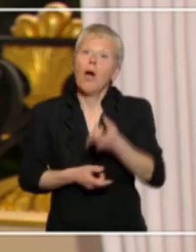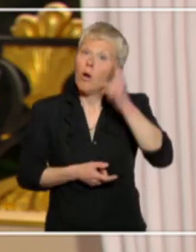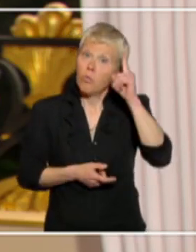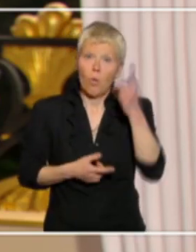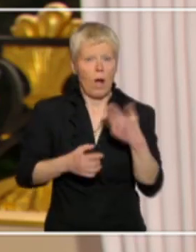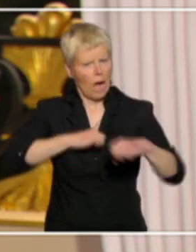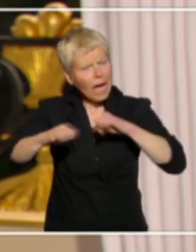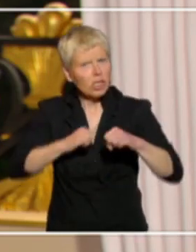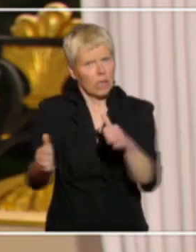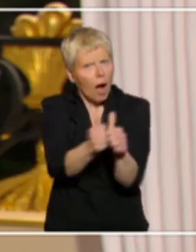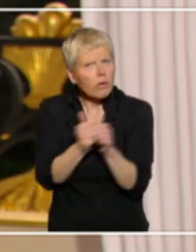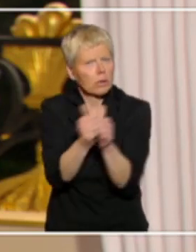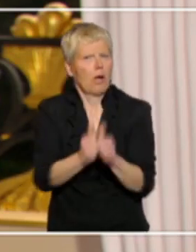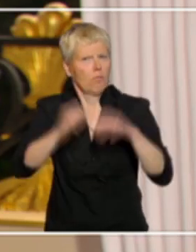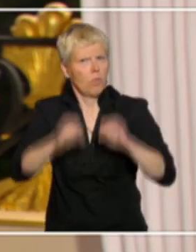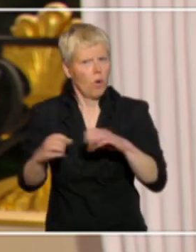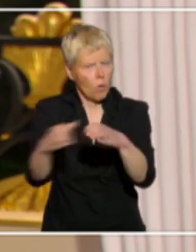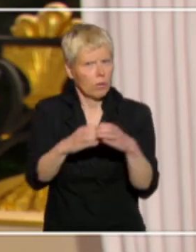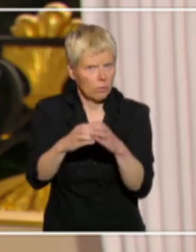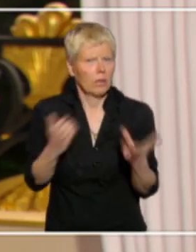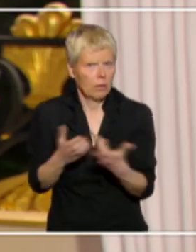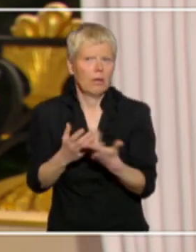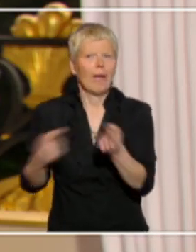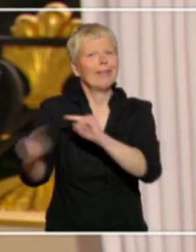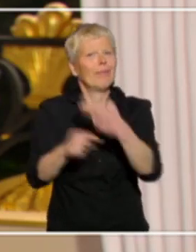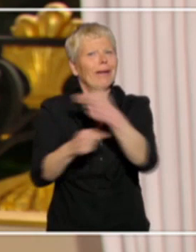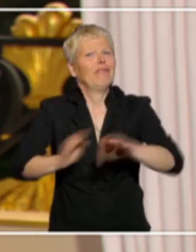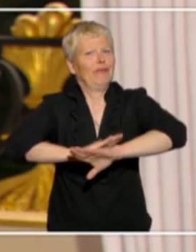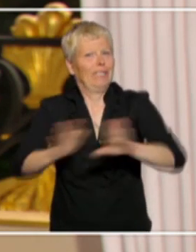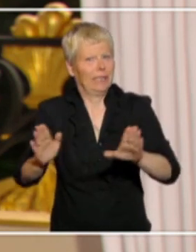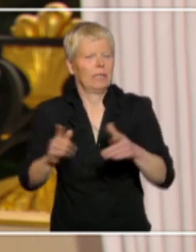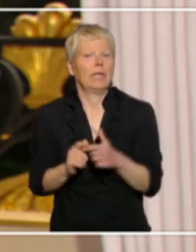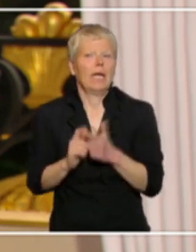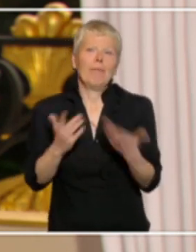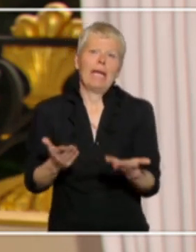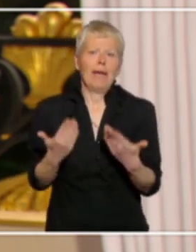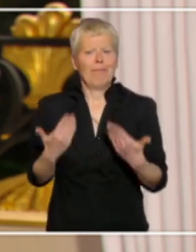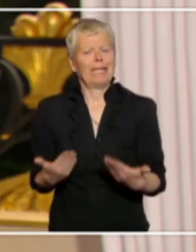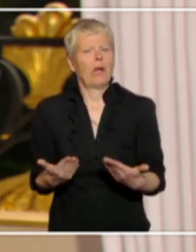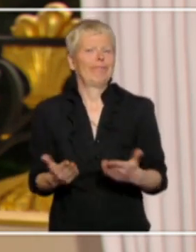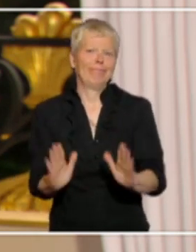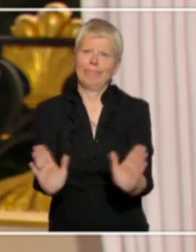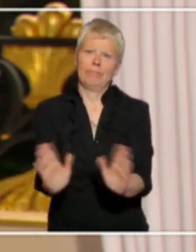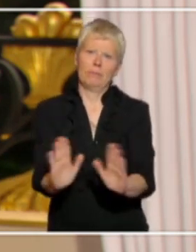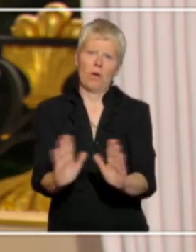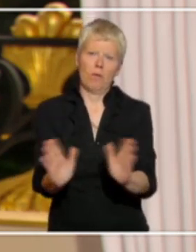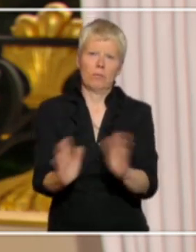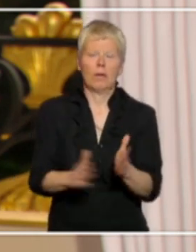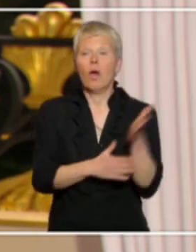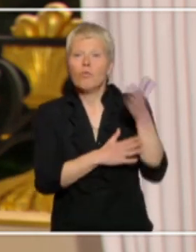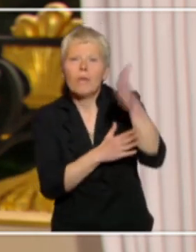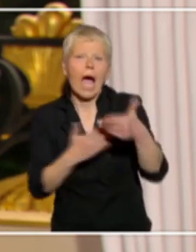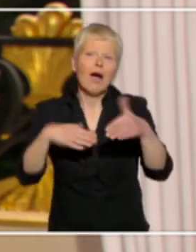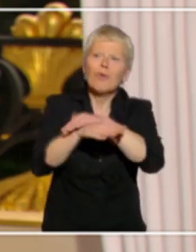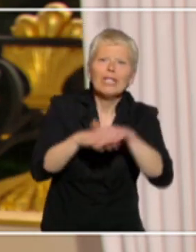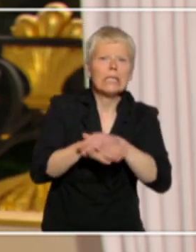puissions agir collectivement suite à notre grand débat mais ça n'est pas le temps aujourd'hui demain la politique et